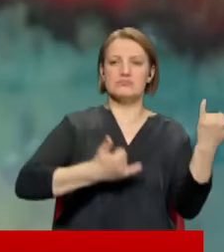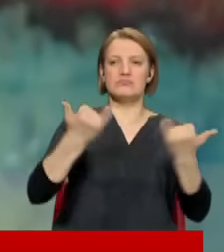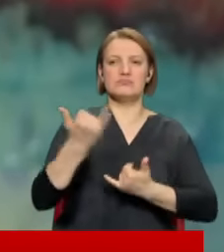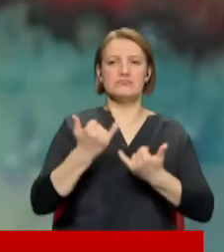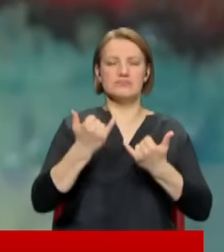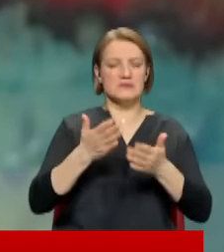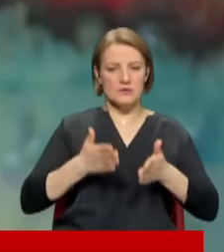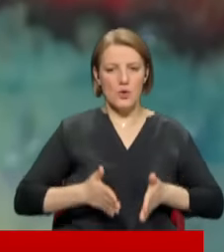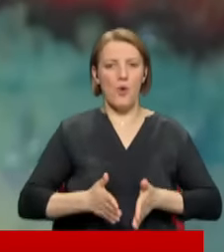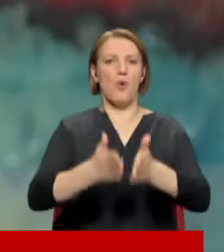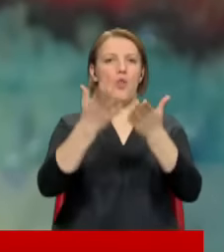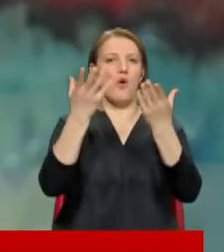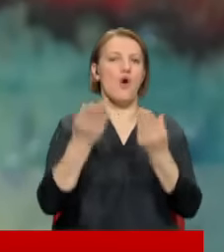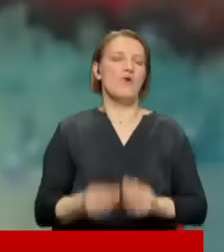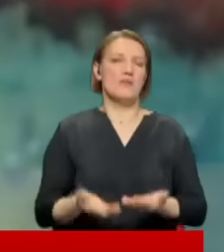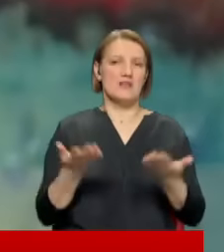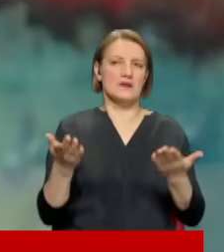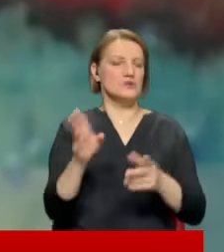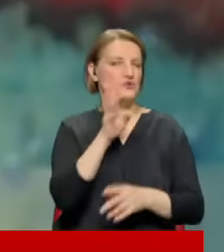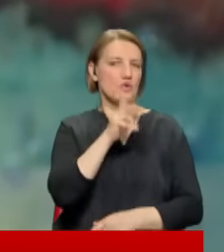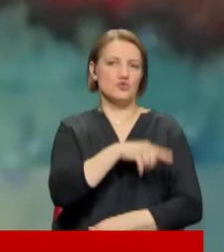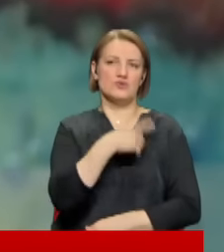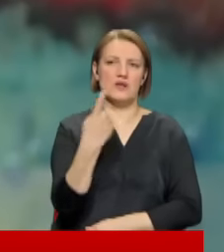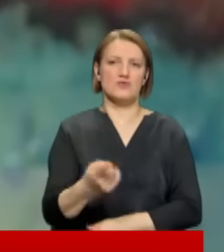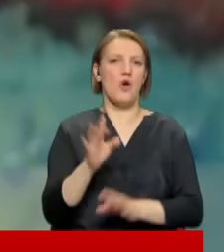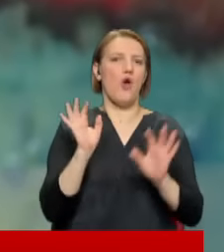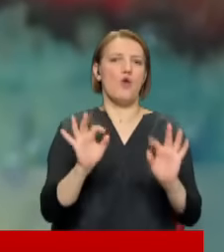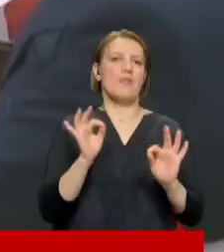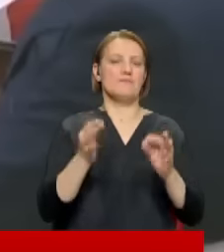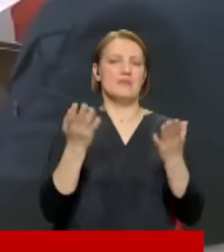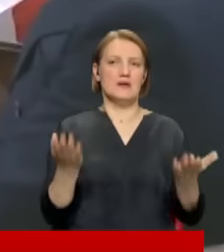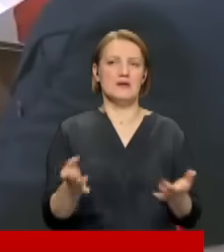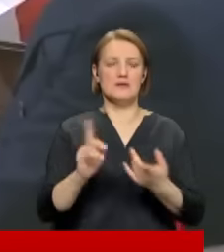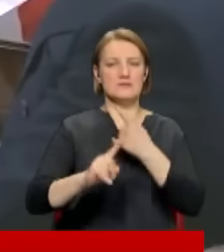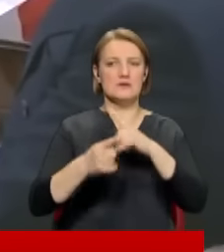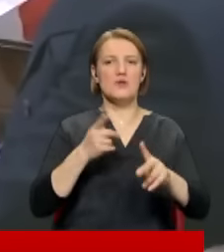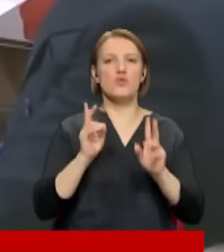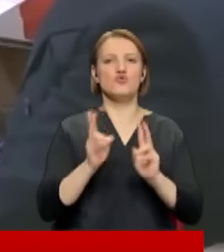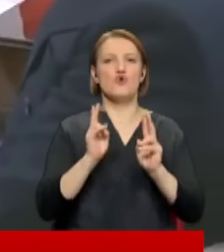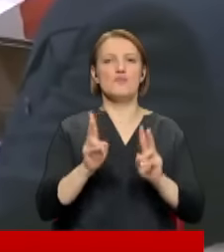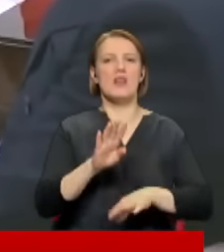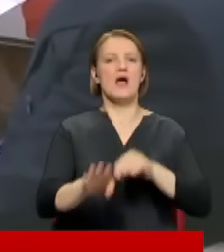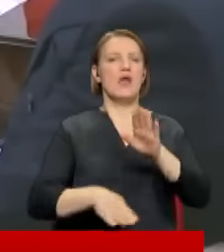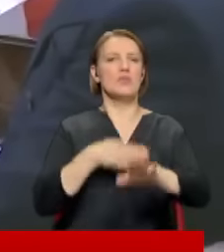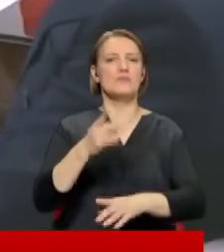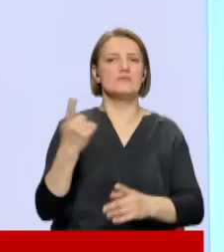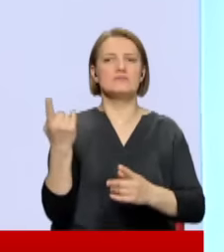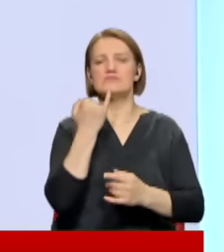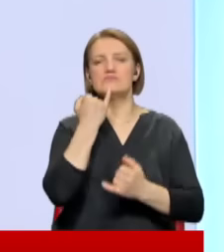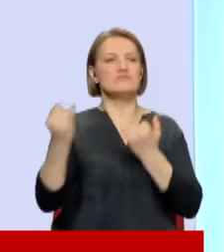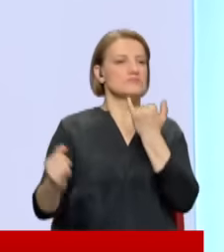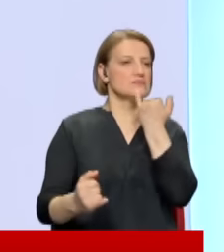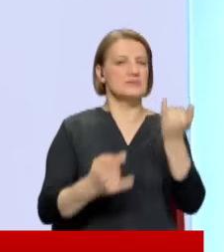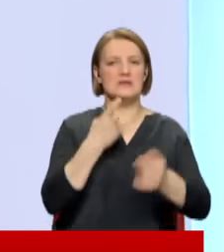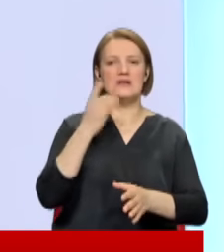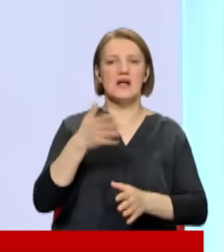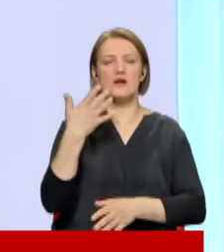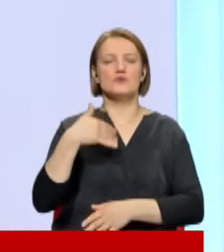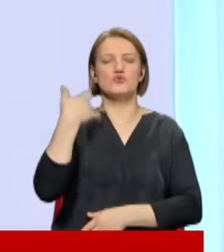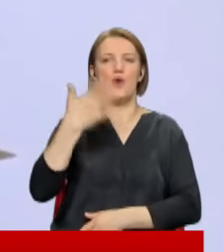bir çizgide kalmalarını son derece önemli buluyoruz. Siyasette normalleşme adımları karşılıklı ziyaretler. Yıllar sonra